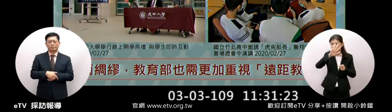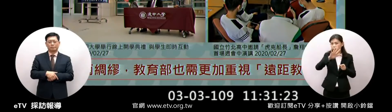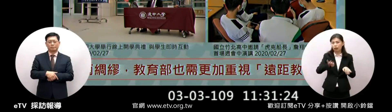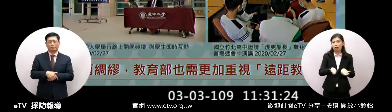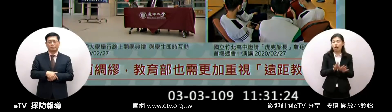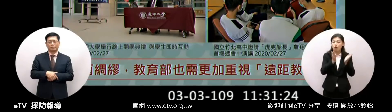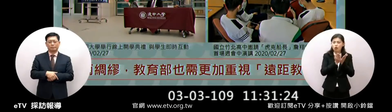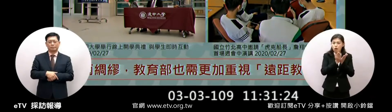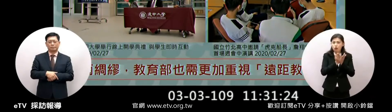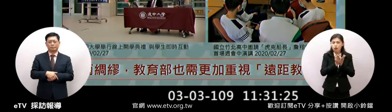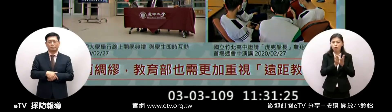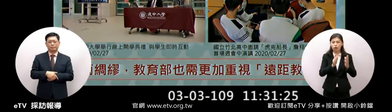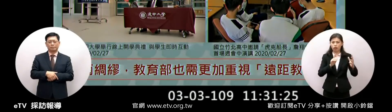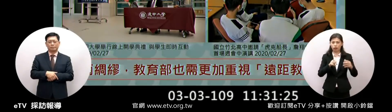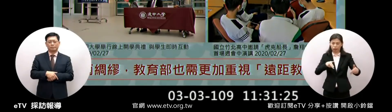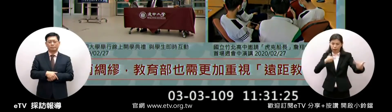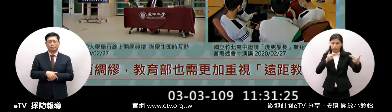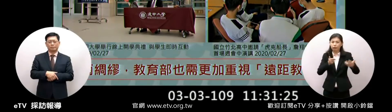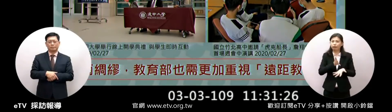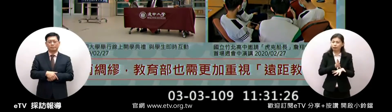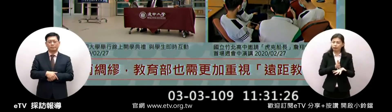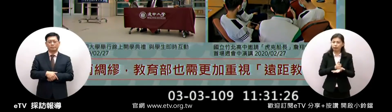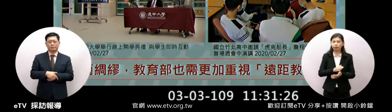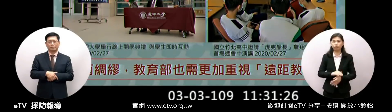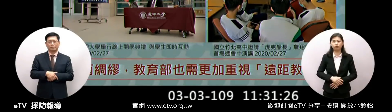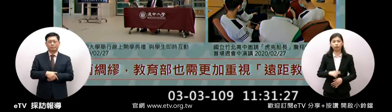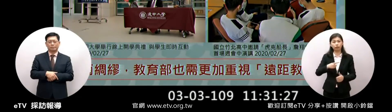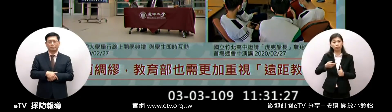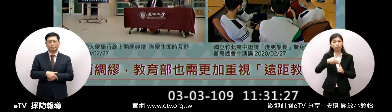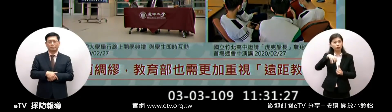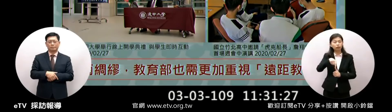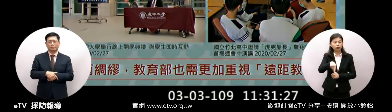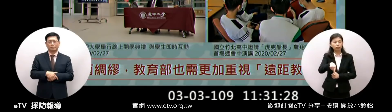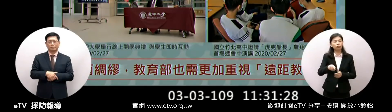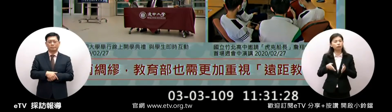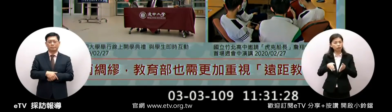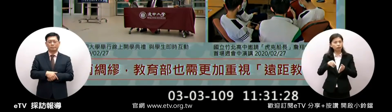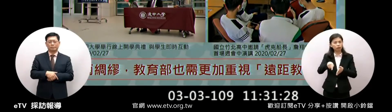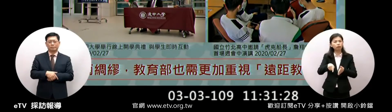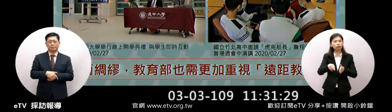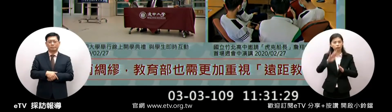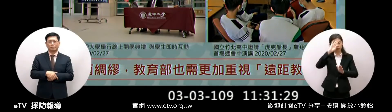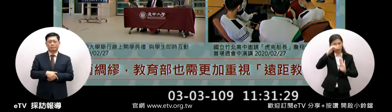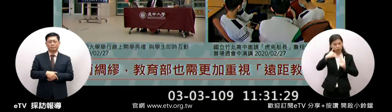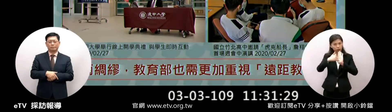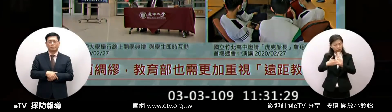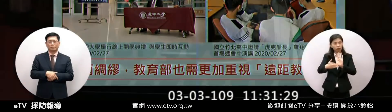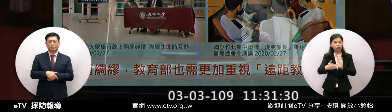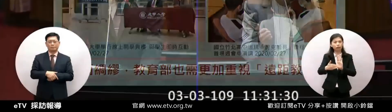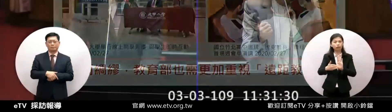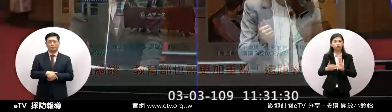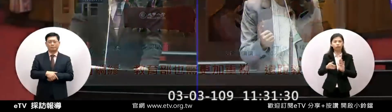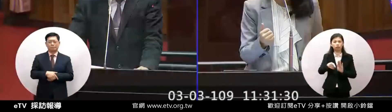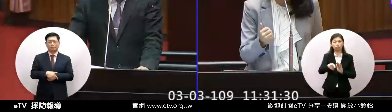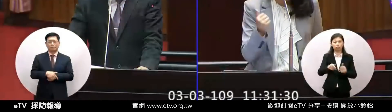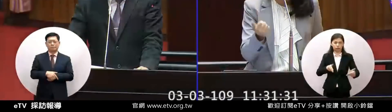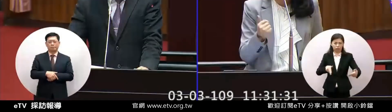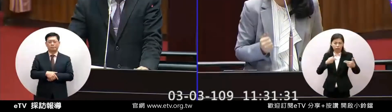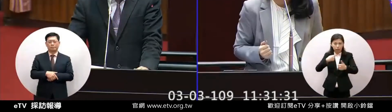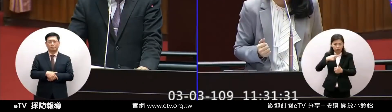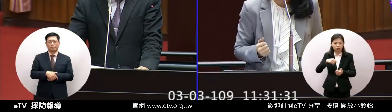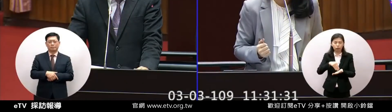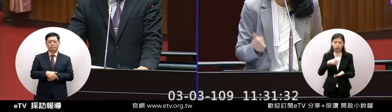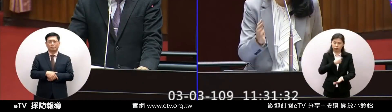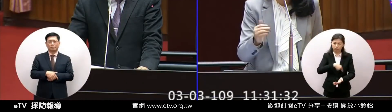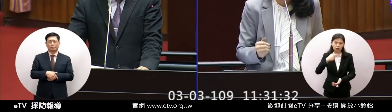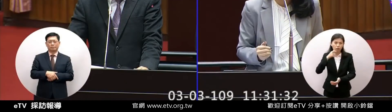讲。所以呢，我想要提醒的是，教育部也需要在这个部分呢，在加强在防疫的部分更新我们在远距教学的